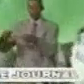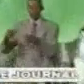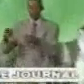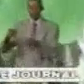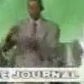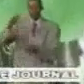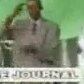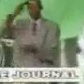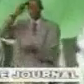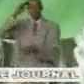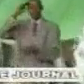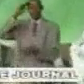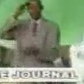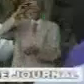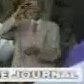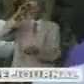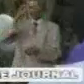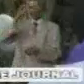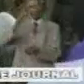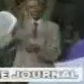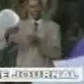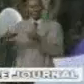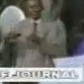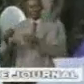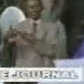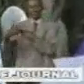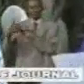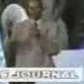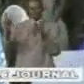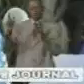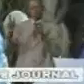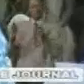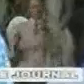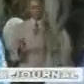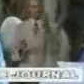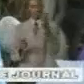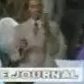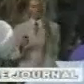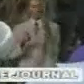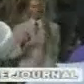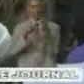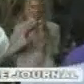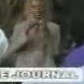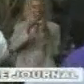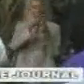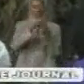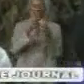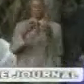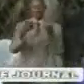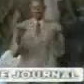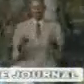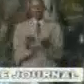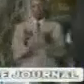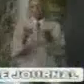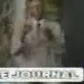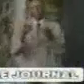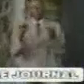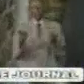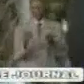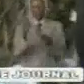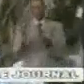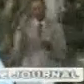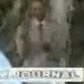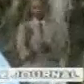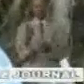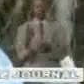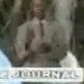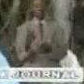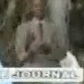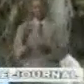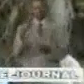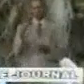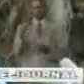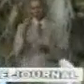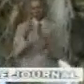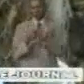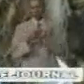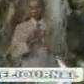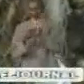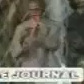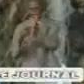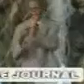sommet. L'exécution de ce projet s'inscrit dans le cadre